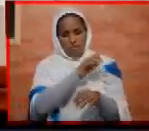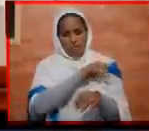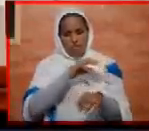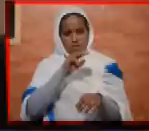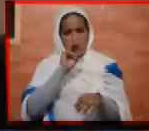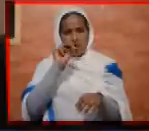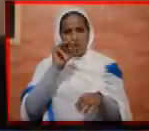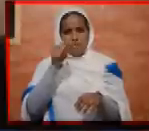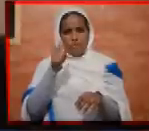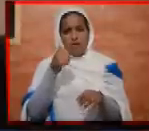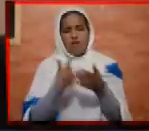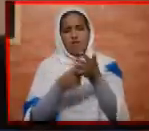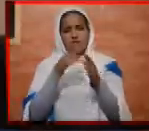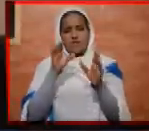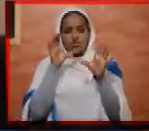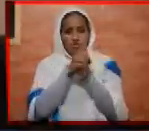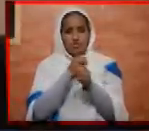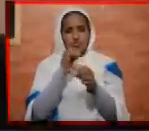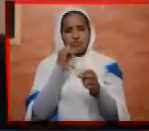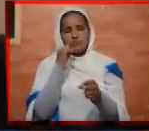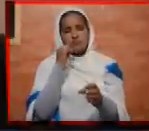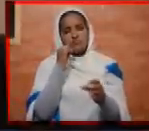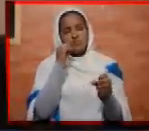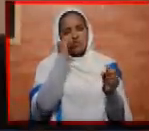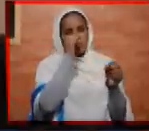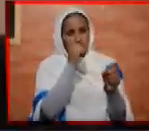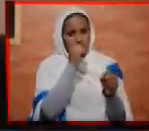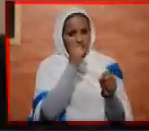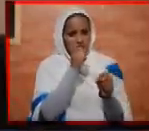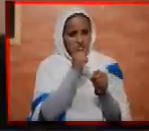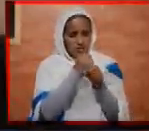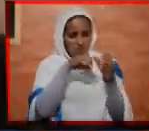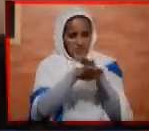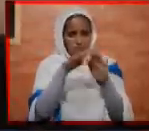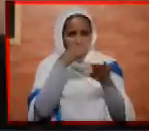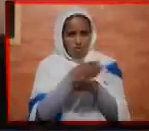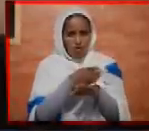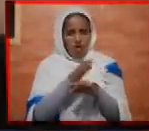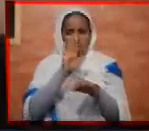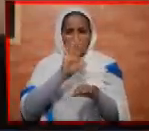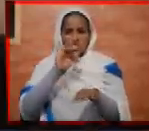በአስተሳሰብ በአስተዳደር በጣም ይለያያል። እና ስለዚህ